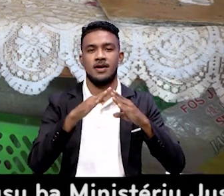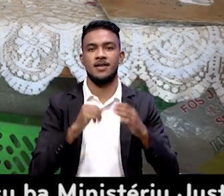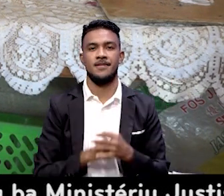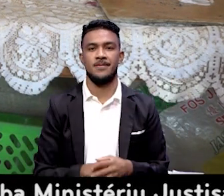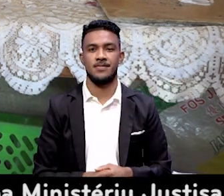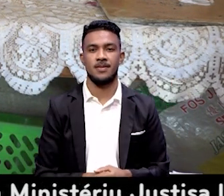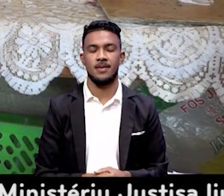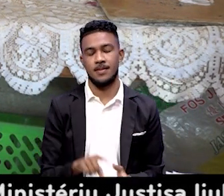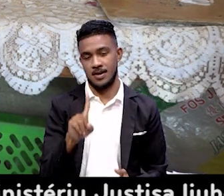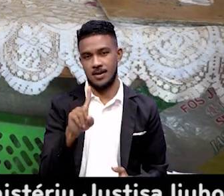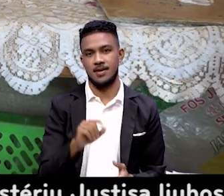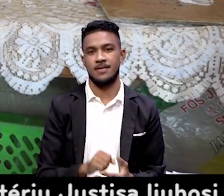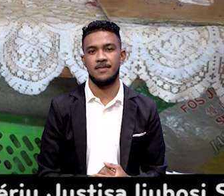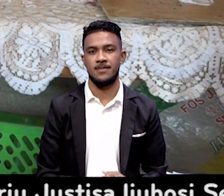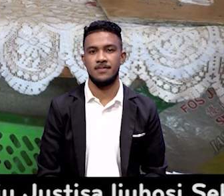Makne de.